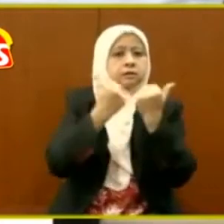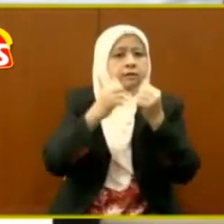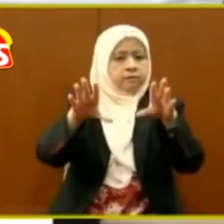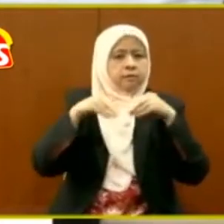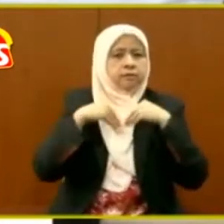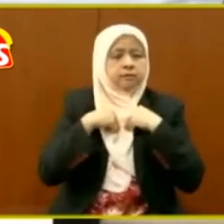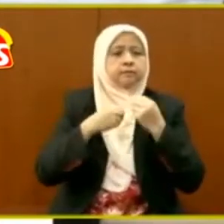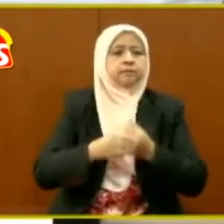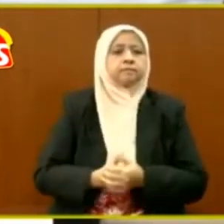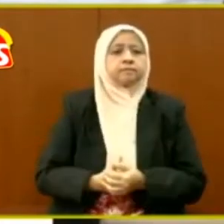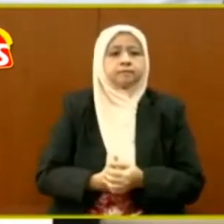hi-fog ini